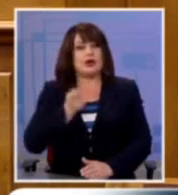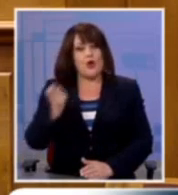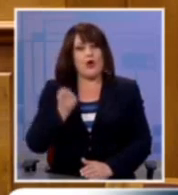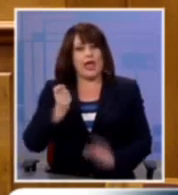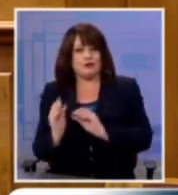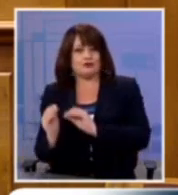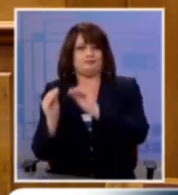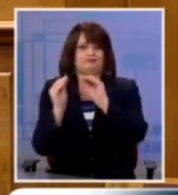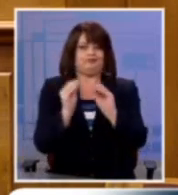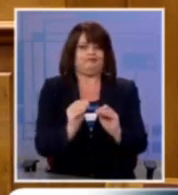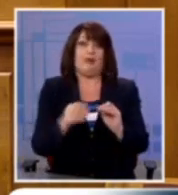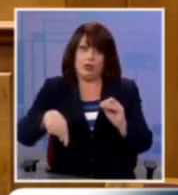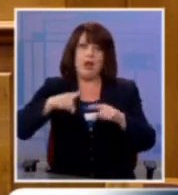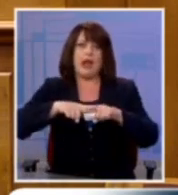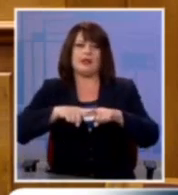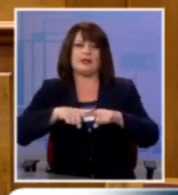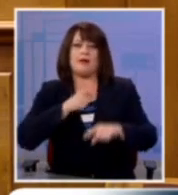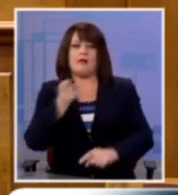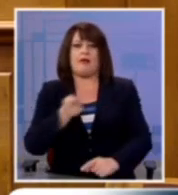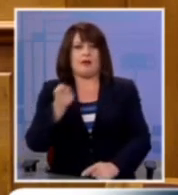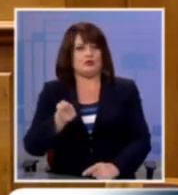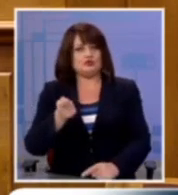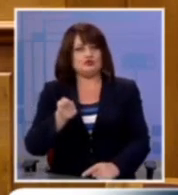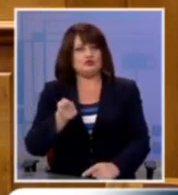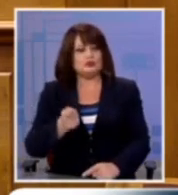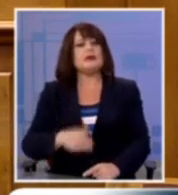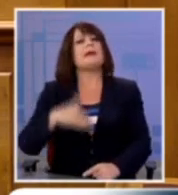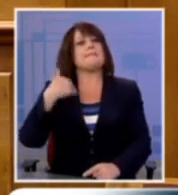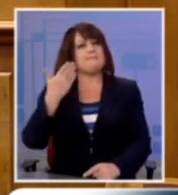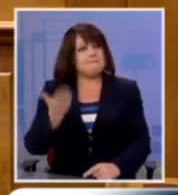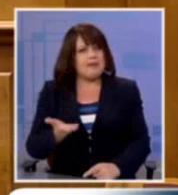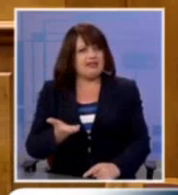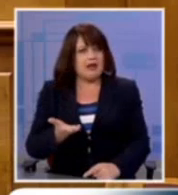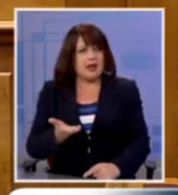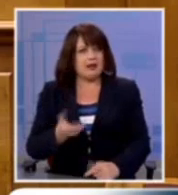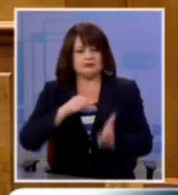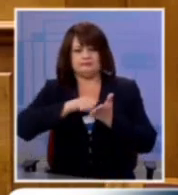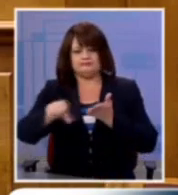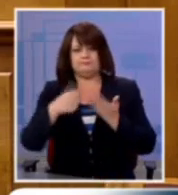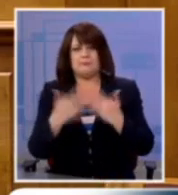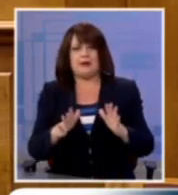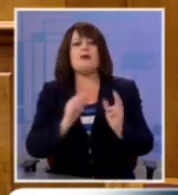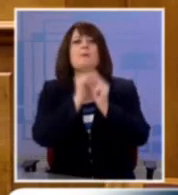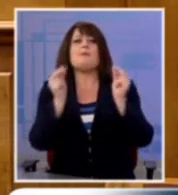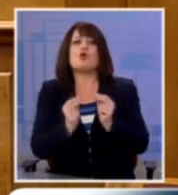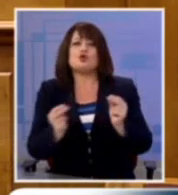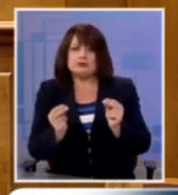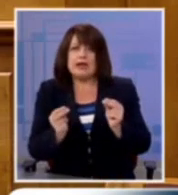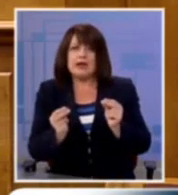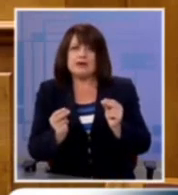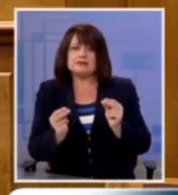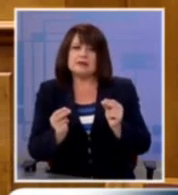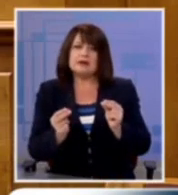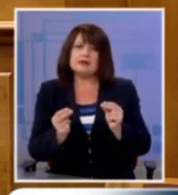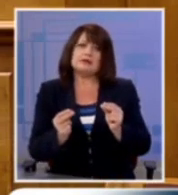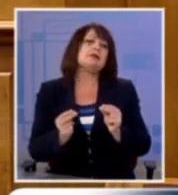και να γίνει εσωτερικό χρέος και μάλιστα αμέσως μετά να διαγραφεί, με αποτέλεσμα να παρθούν μέσα